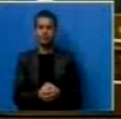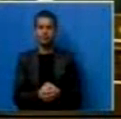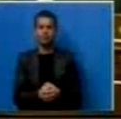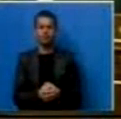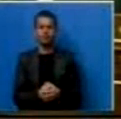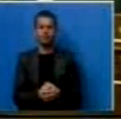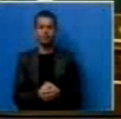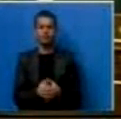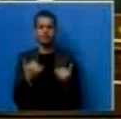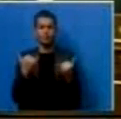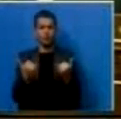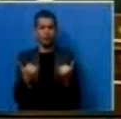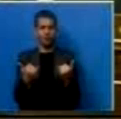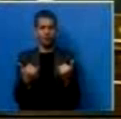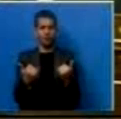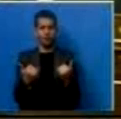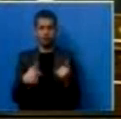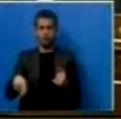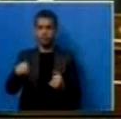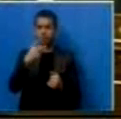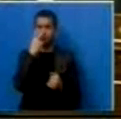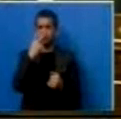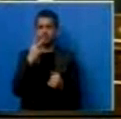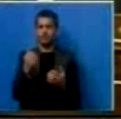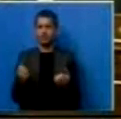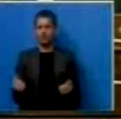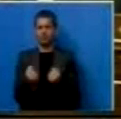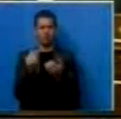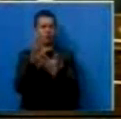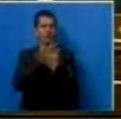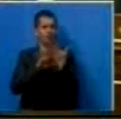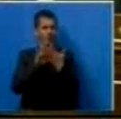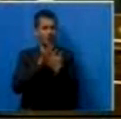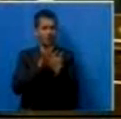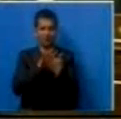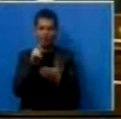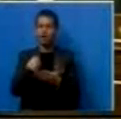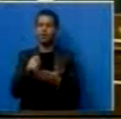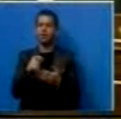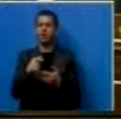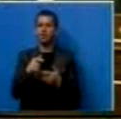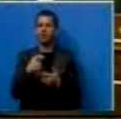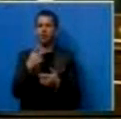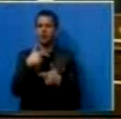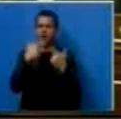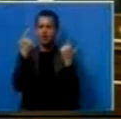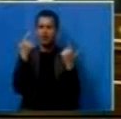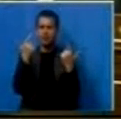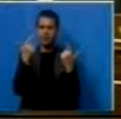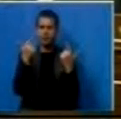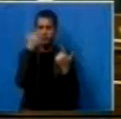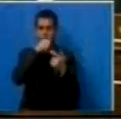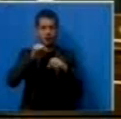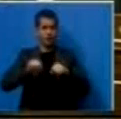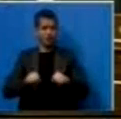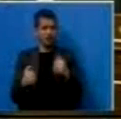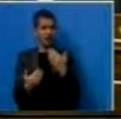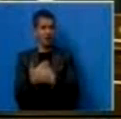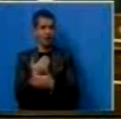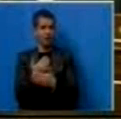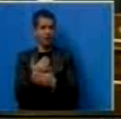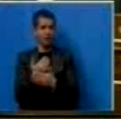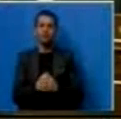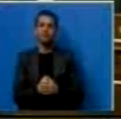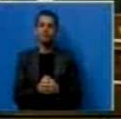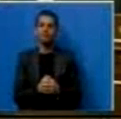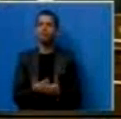sot gjindemi përballë një paradoksi, e ky paradoks është i tillë që qeveria e re